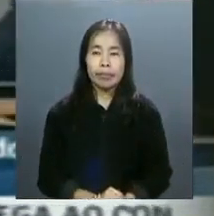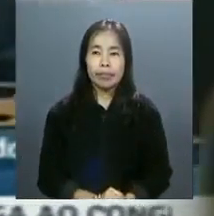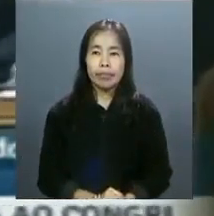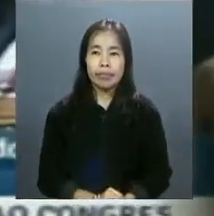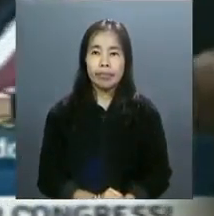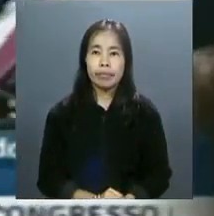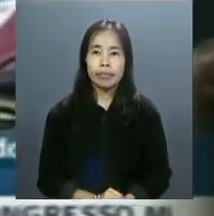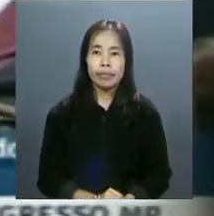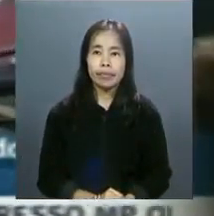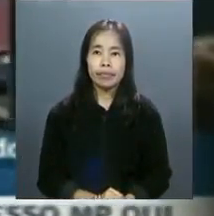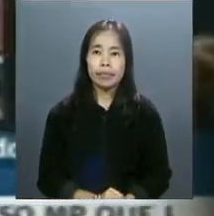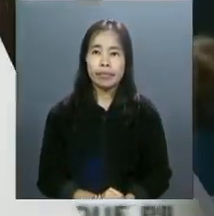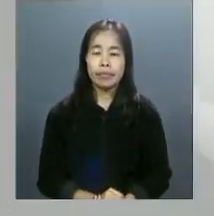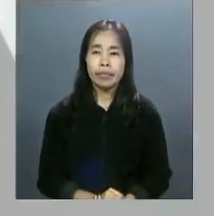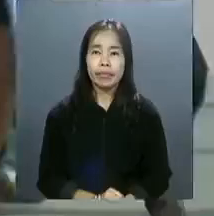ทน